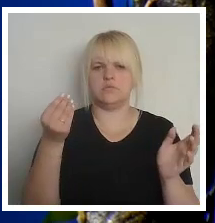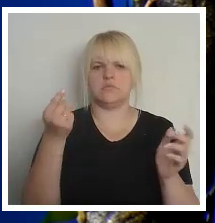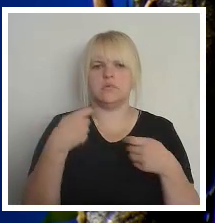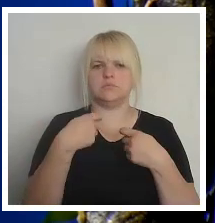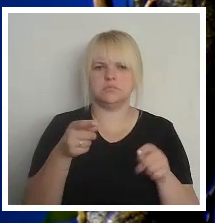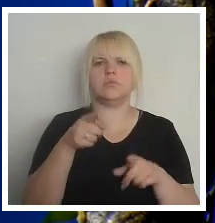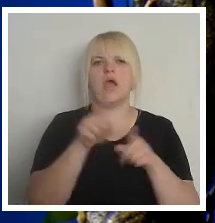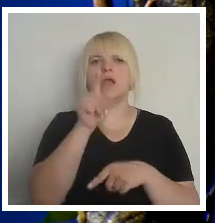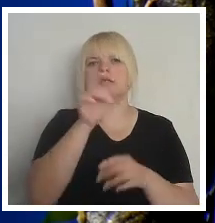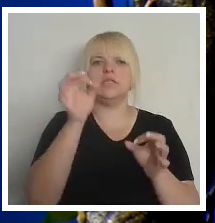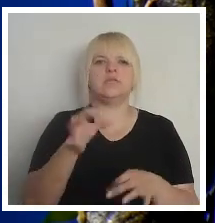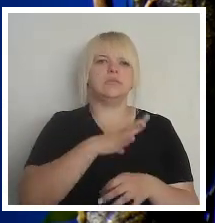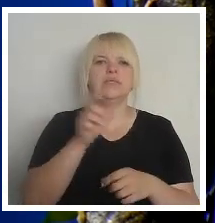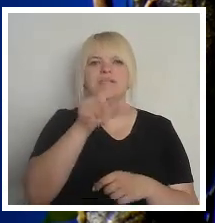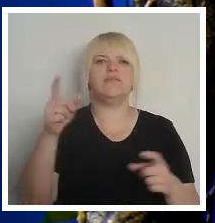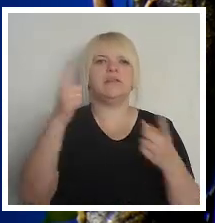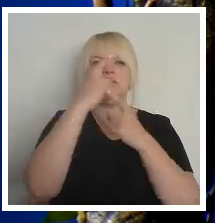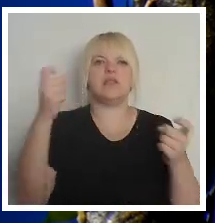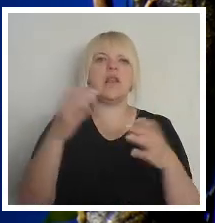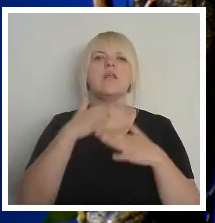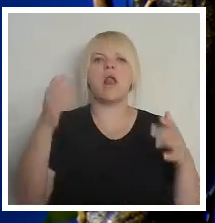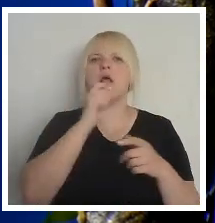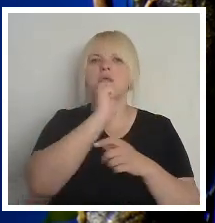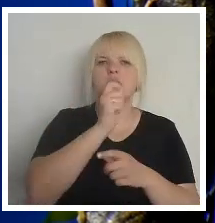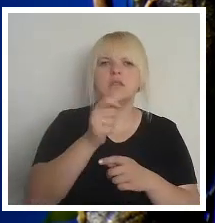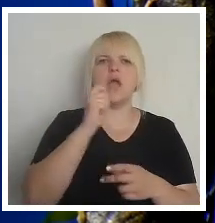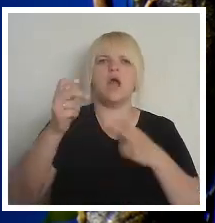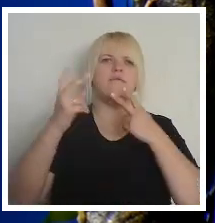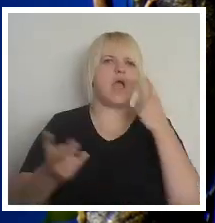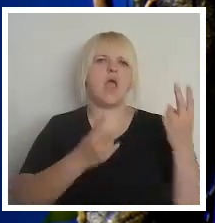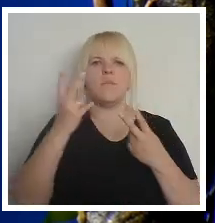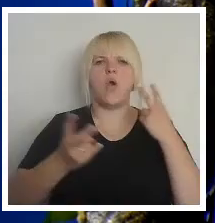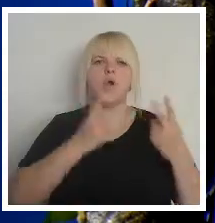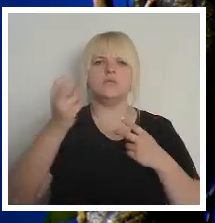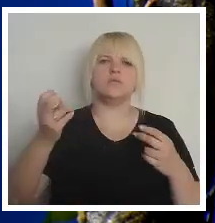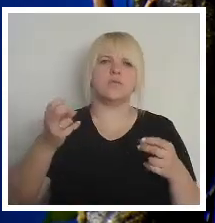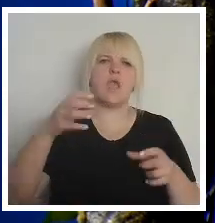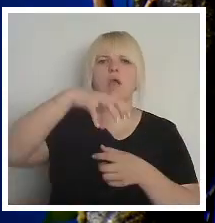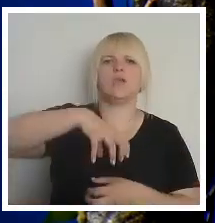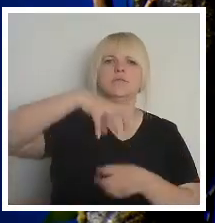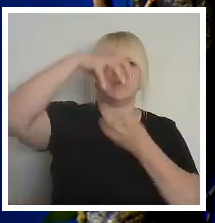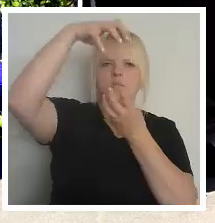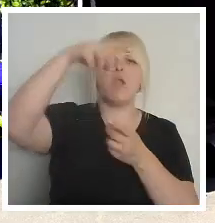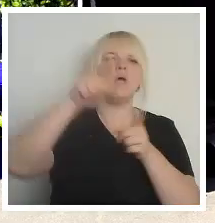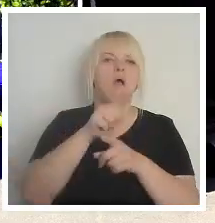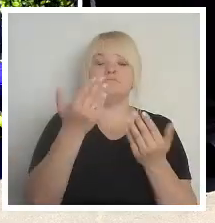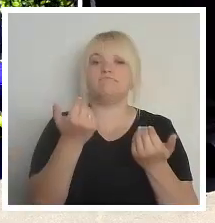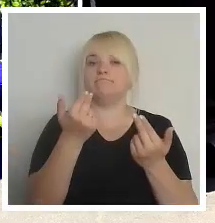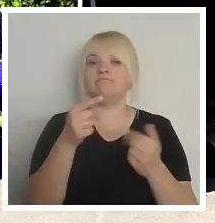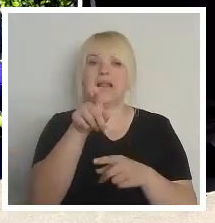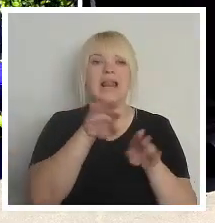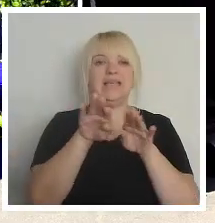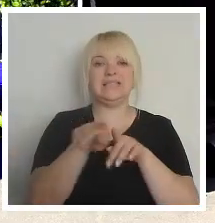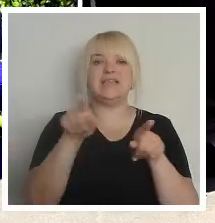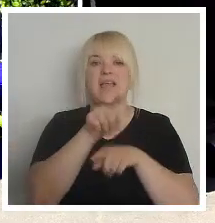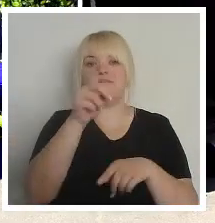tiešām bija cilvēku ziņas, lielās intervijas ar emocijām, gaisa balonu, ja? Kaut kas tā. Jā, jo mēs varam līdzpārdzīvot,